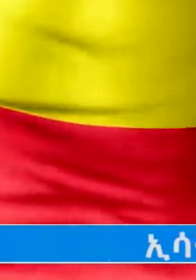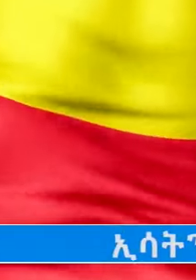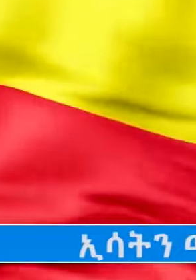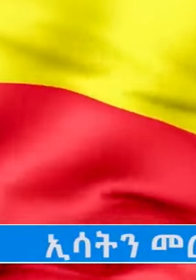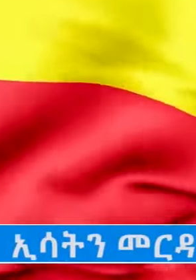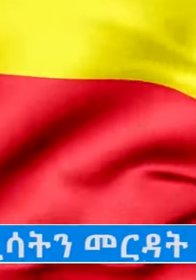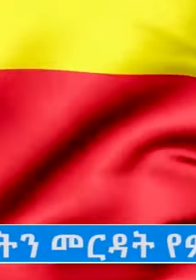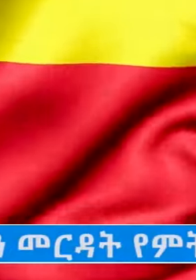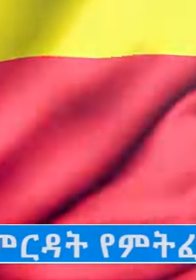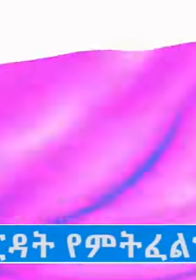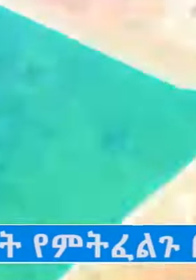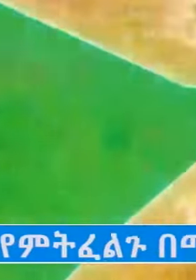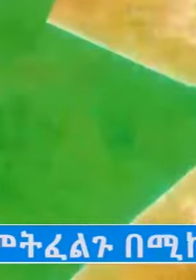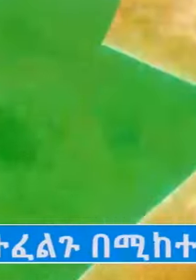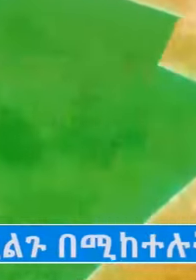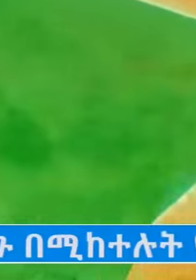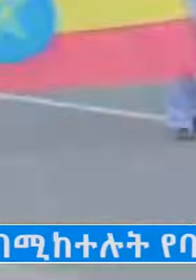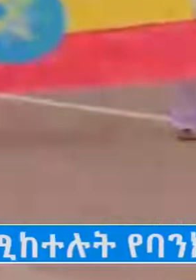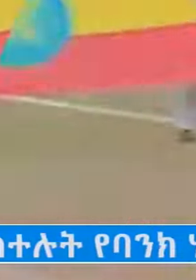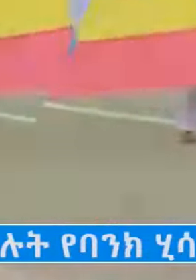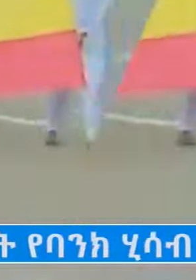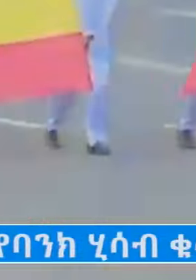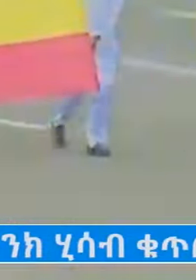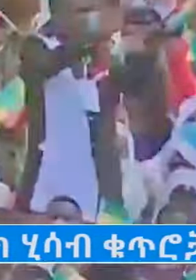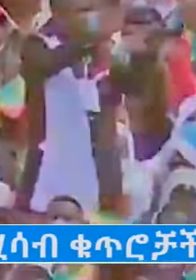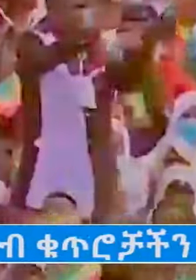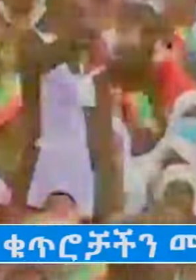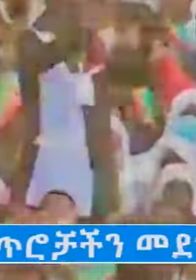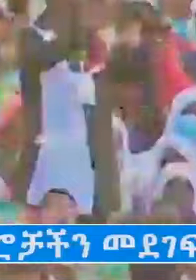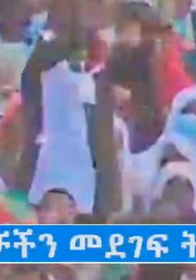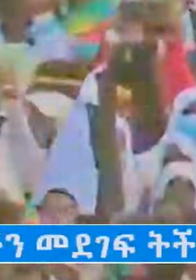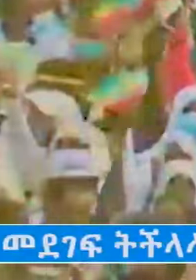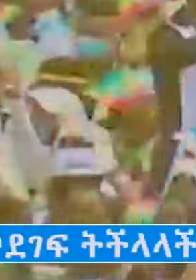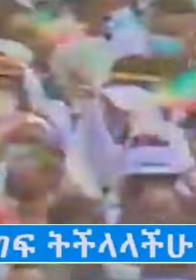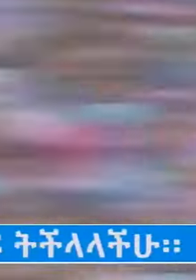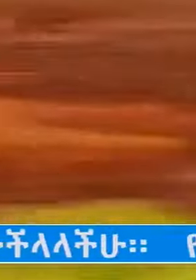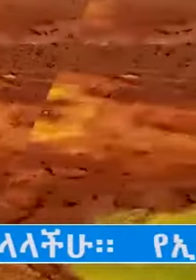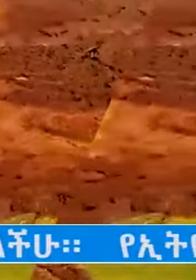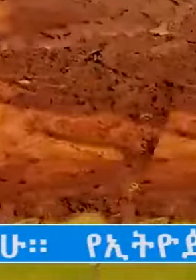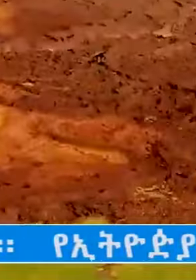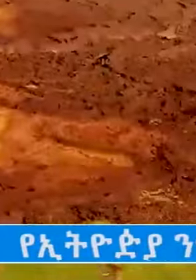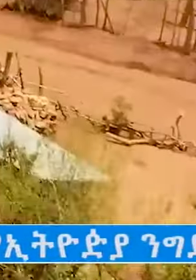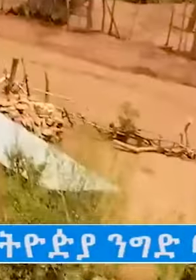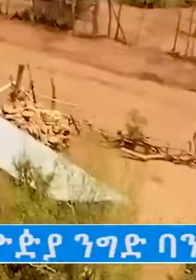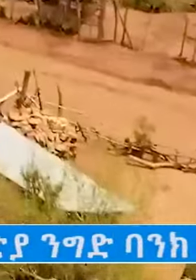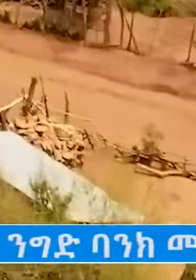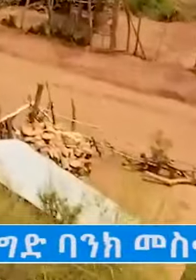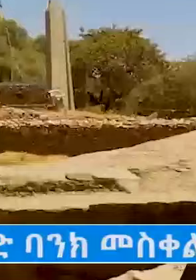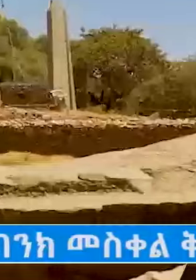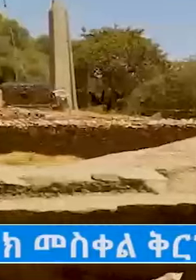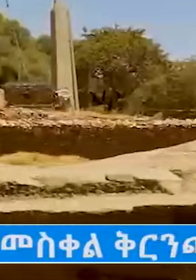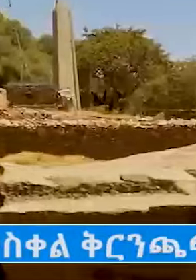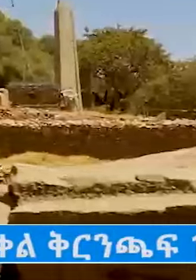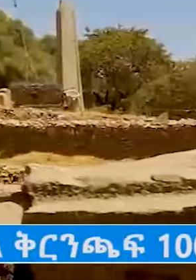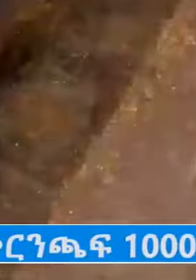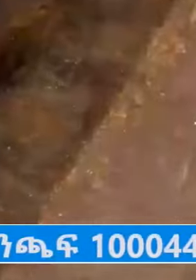ያለችን አንድ ሀገር ናት፣ እርሷም ኢትዮጵያ። የተረጋጋች ኢትዮጵያ፣ ሁሉም በእኩልነት በመከባበር እንዲኖርባት